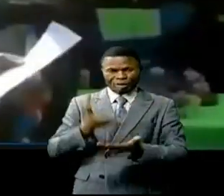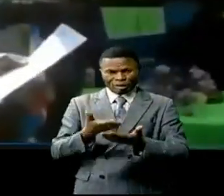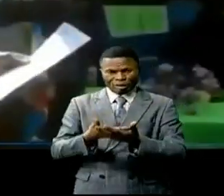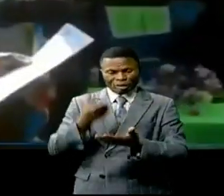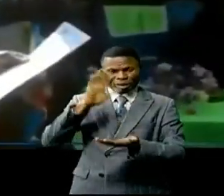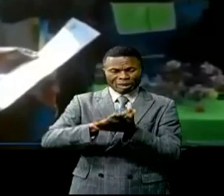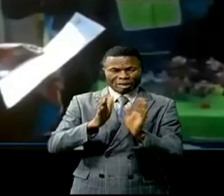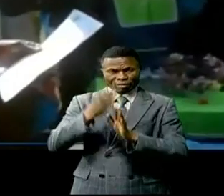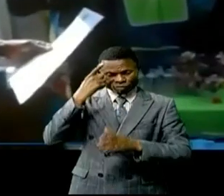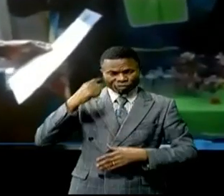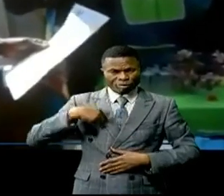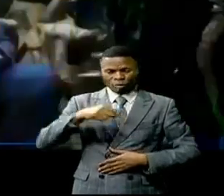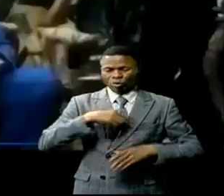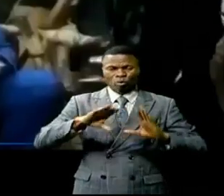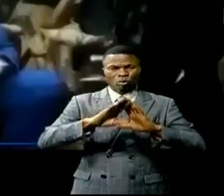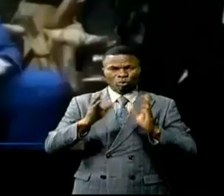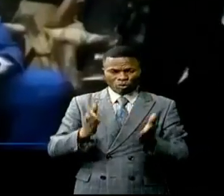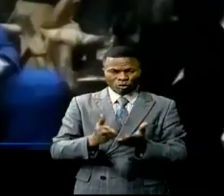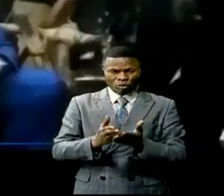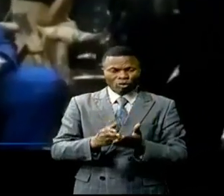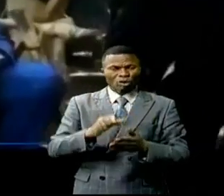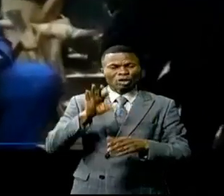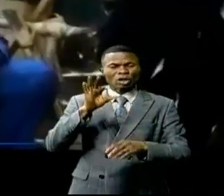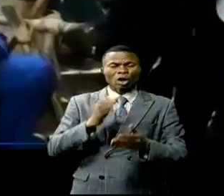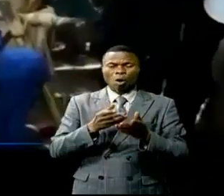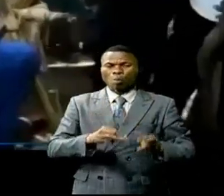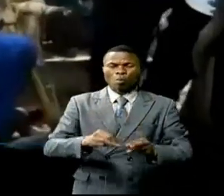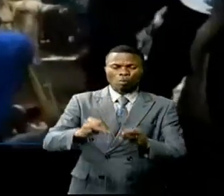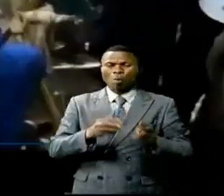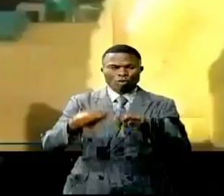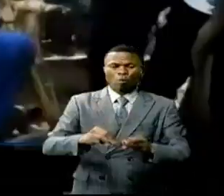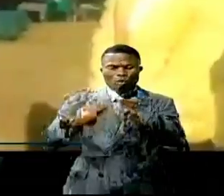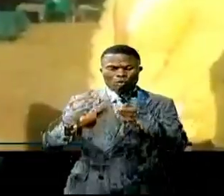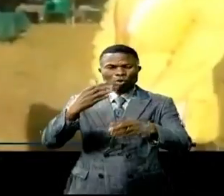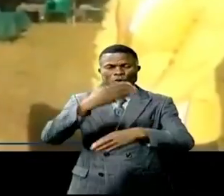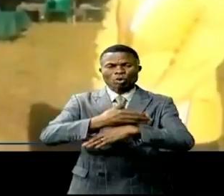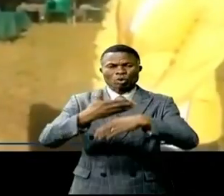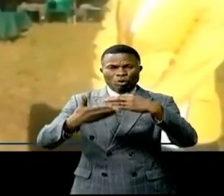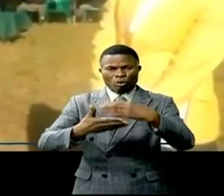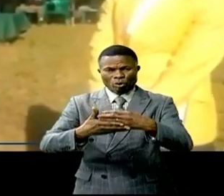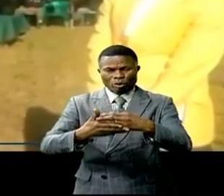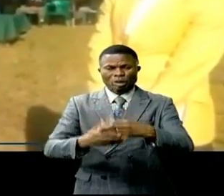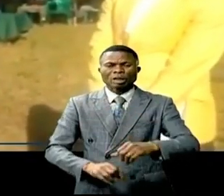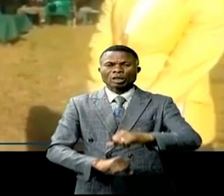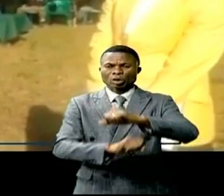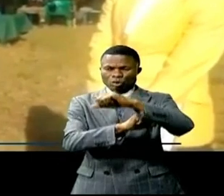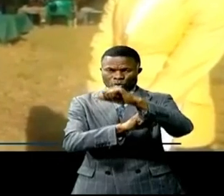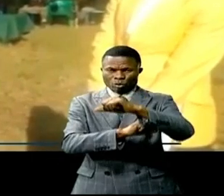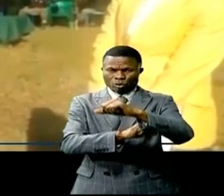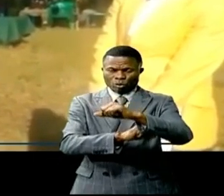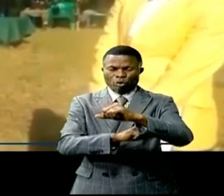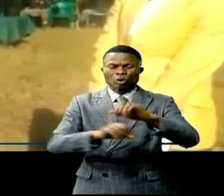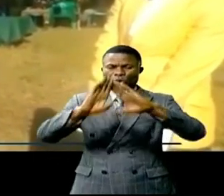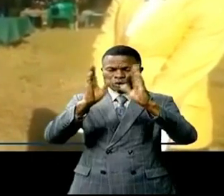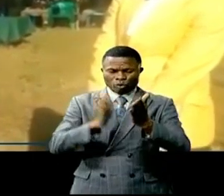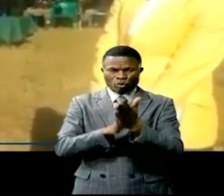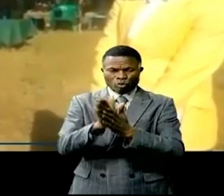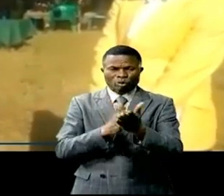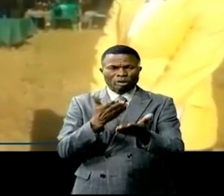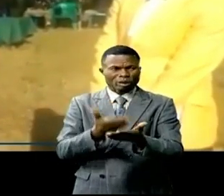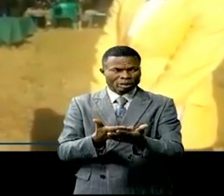nous tous une occasion d'apporter chacun son soutien à ce qui les